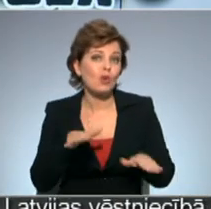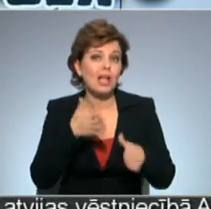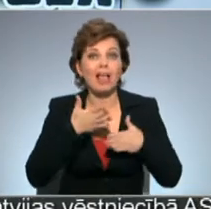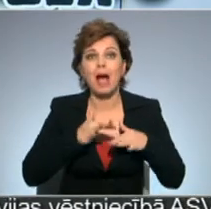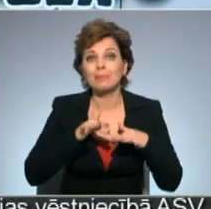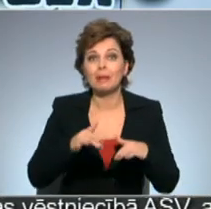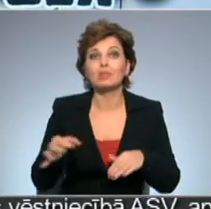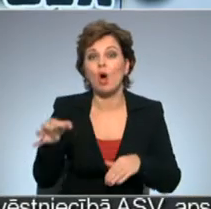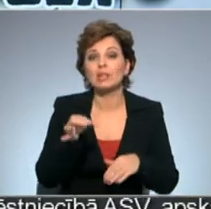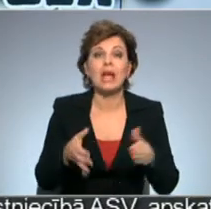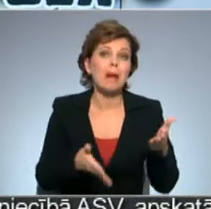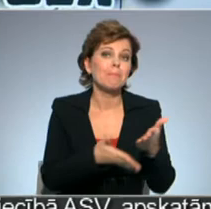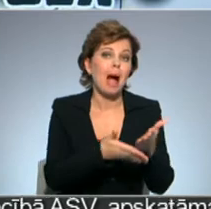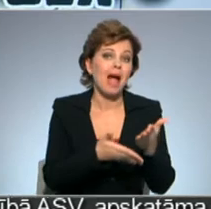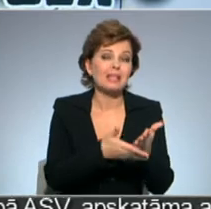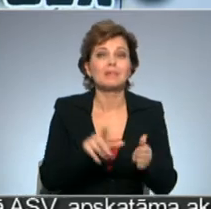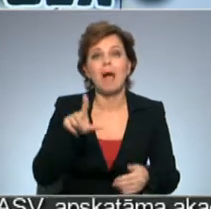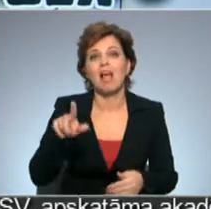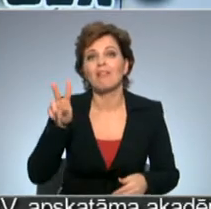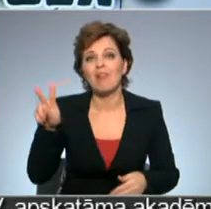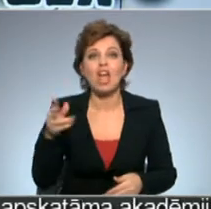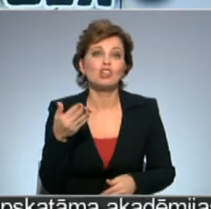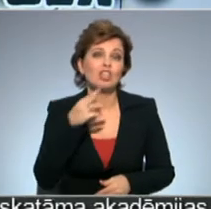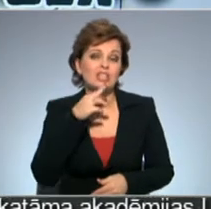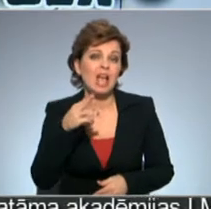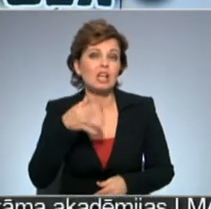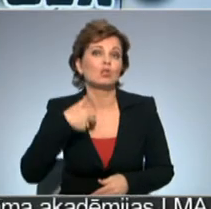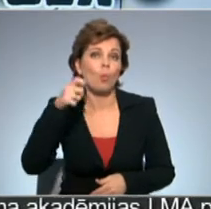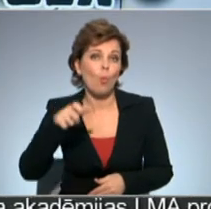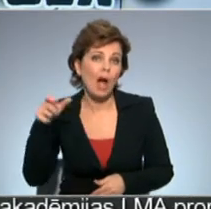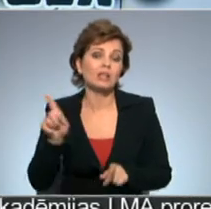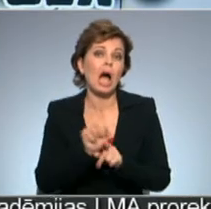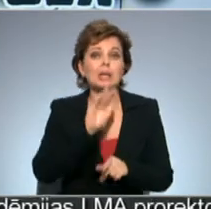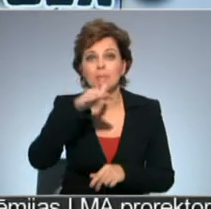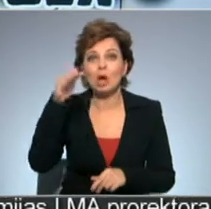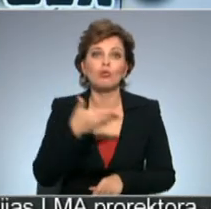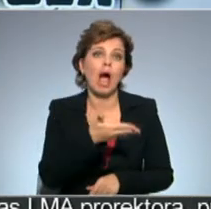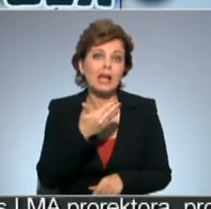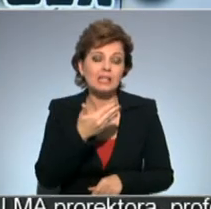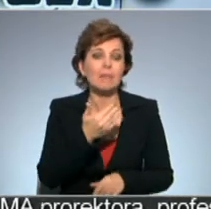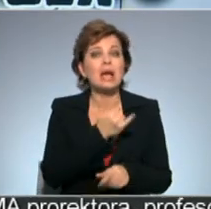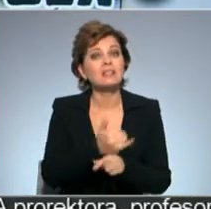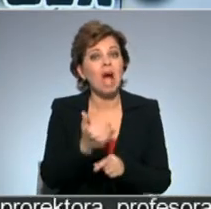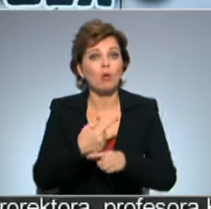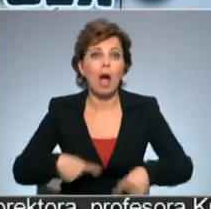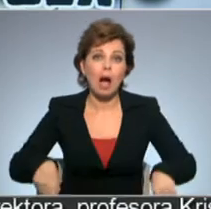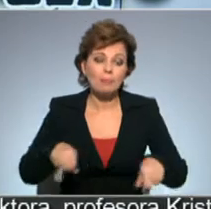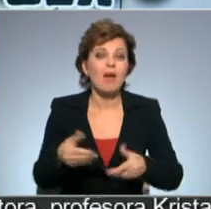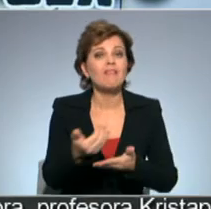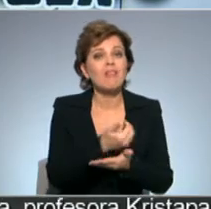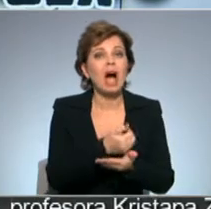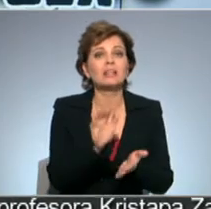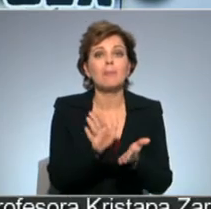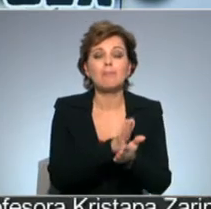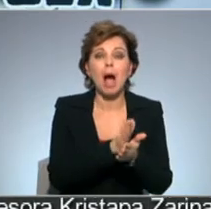organizācija Palīdzēsim LV. Šīs nedēļas skolēni un pieaugušie aicināt, piemēram, sakopt apkārtni, vākt makulatūru vai